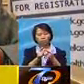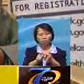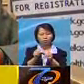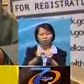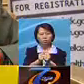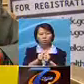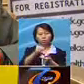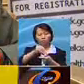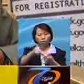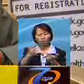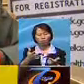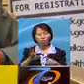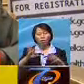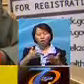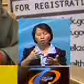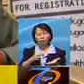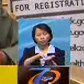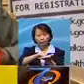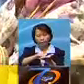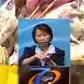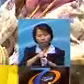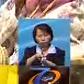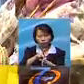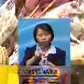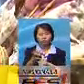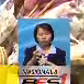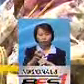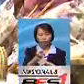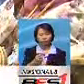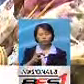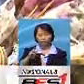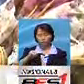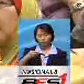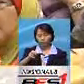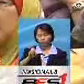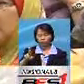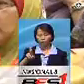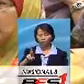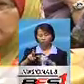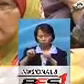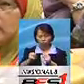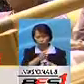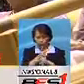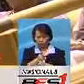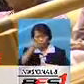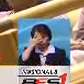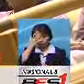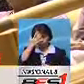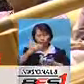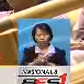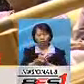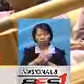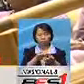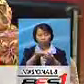how medical professionals are trained. Mhsr dijangka mampu mengawal penyakit-penyakit baharu